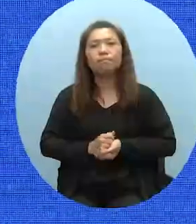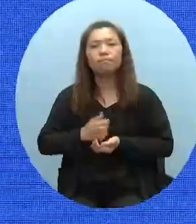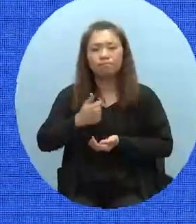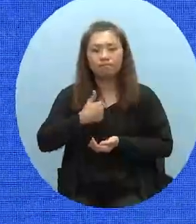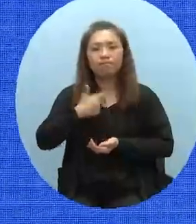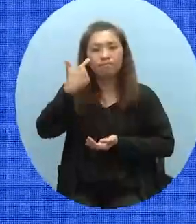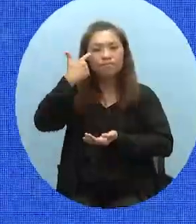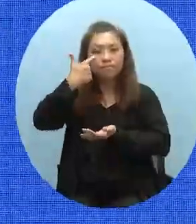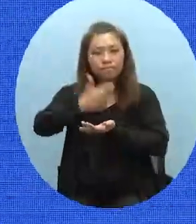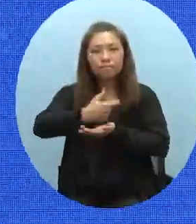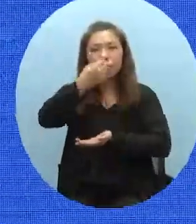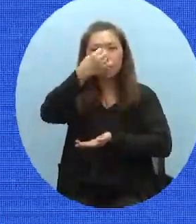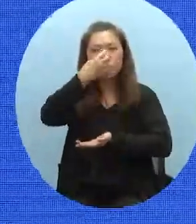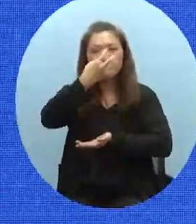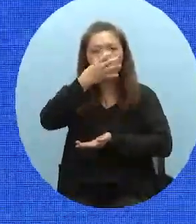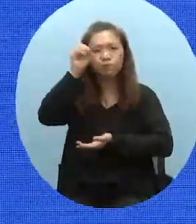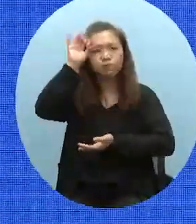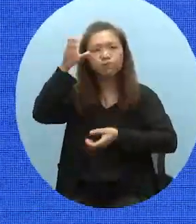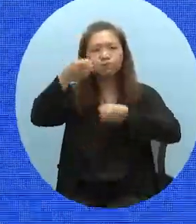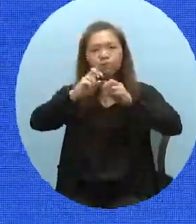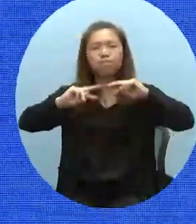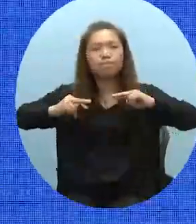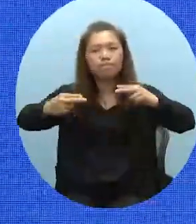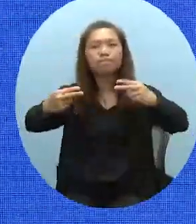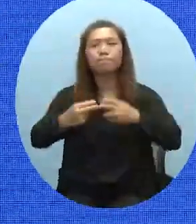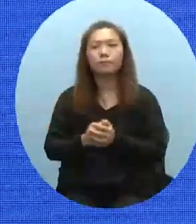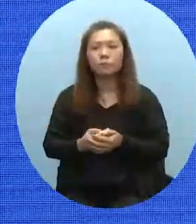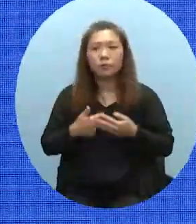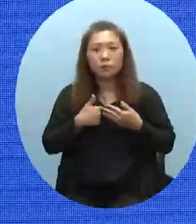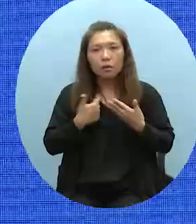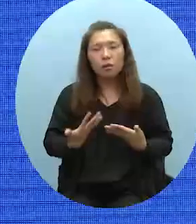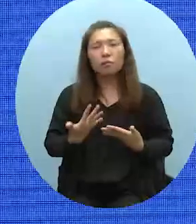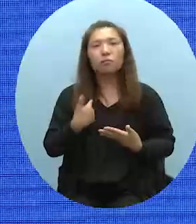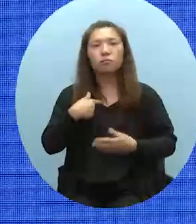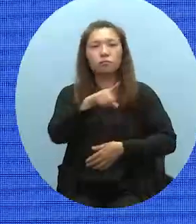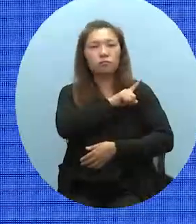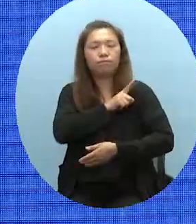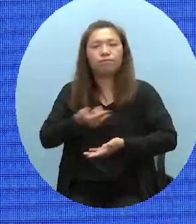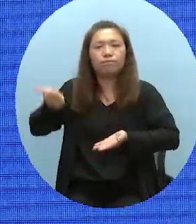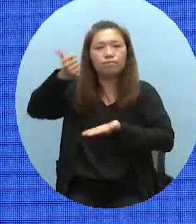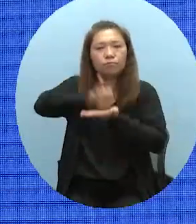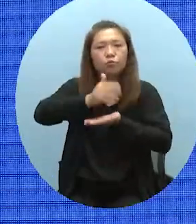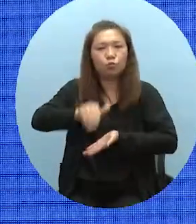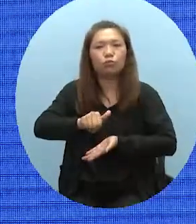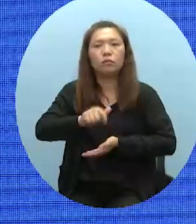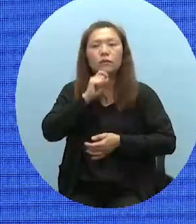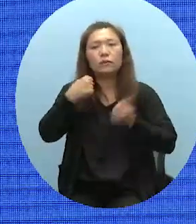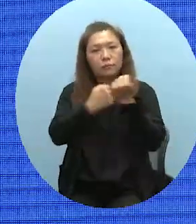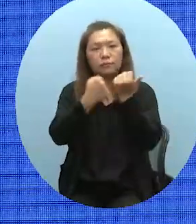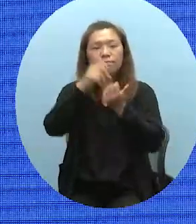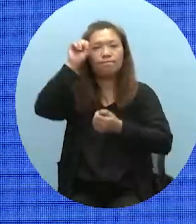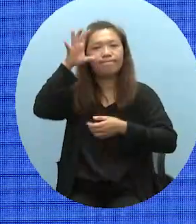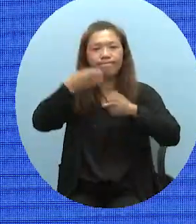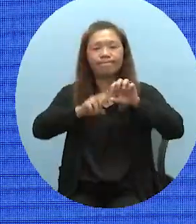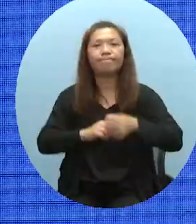我是非常重視香港的創科發展，因此會身體力行支持創